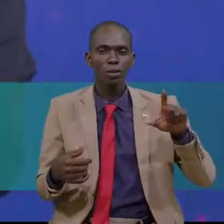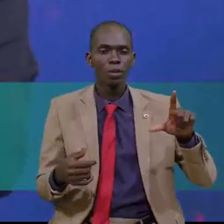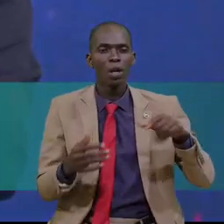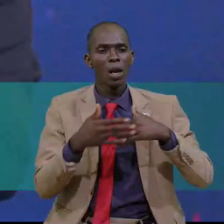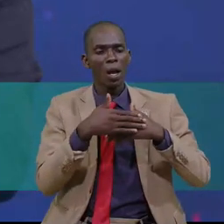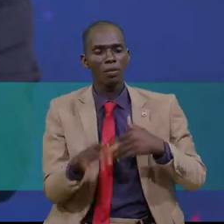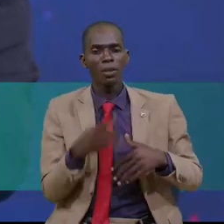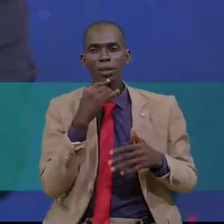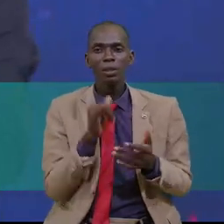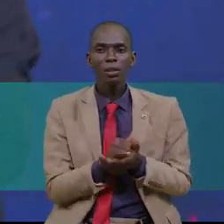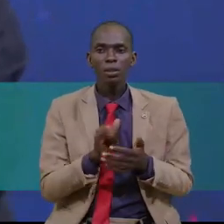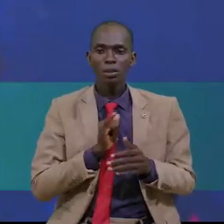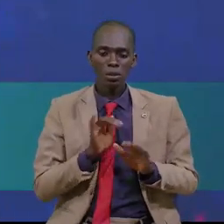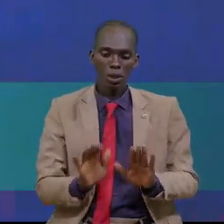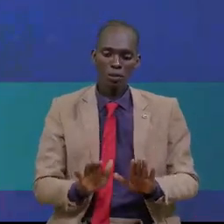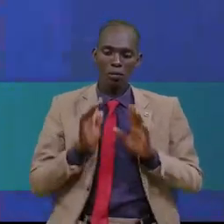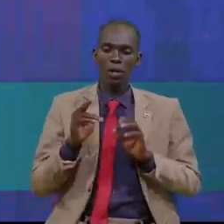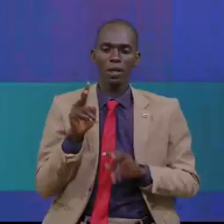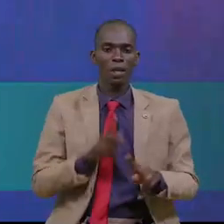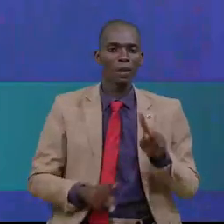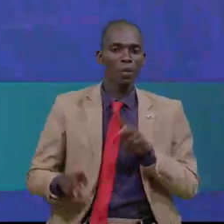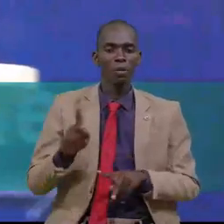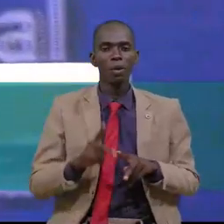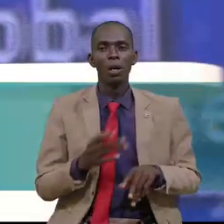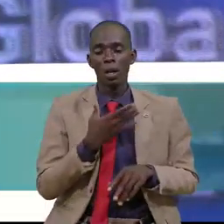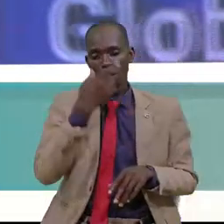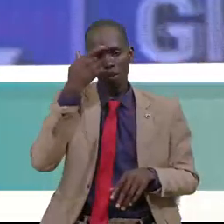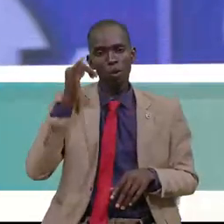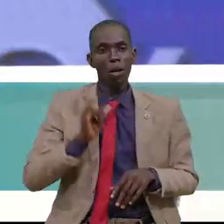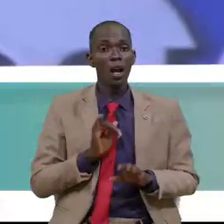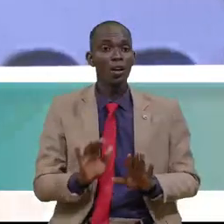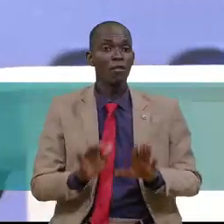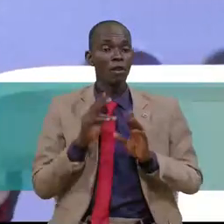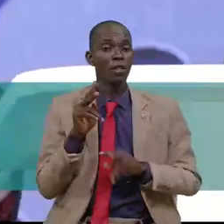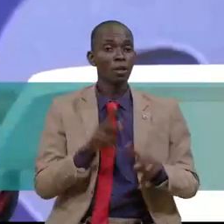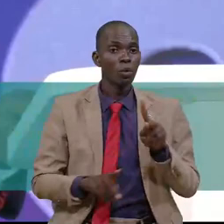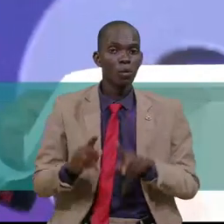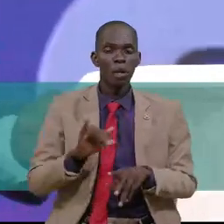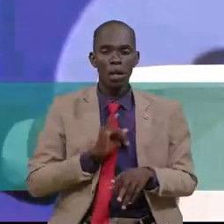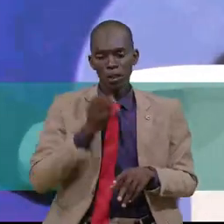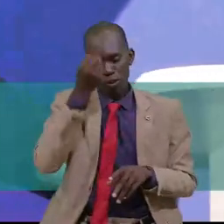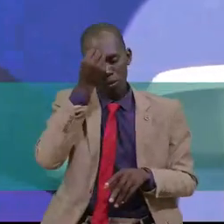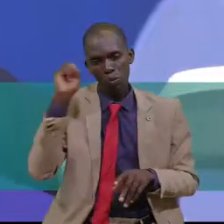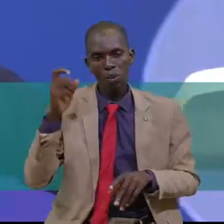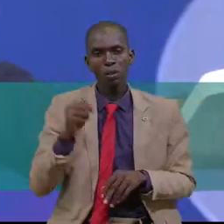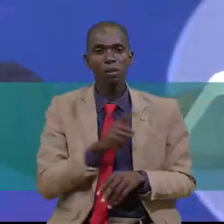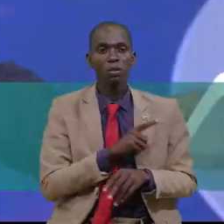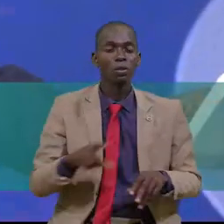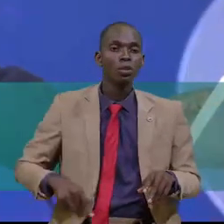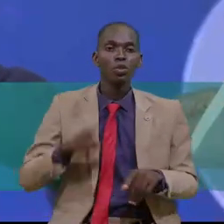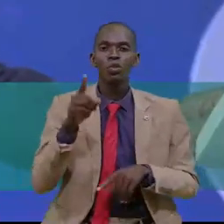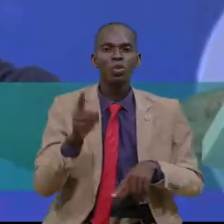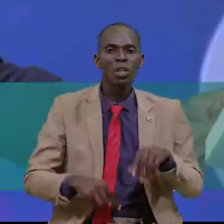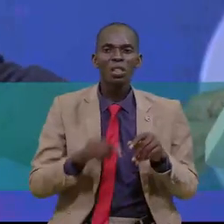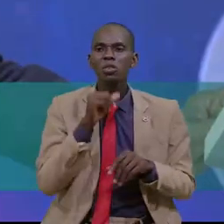côté. Ah, je crains le peuple. Et parce que je crains le peuple, Saül, je désobéis au